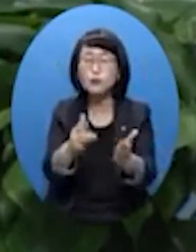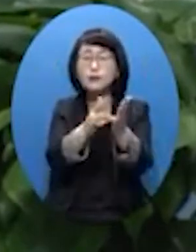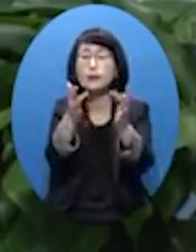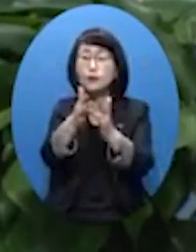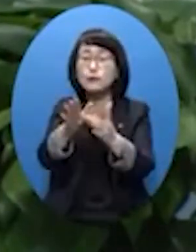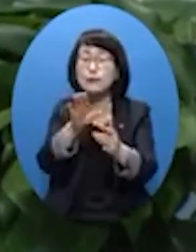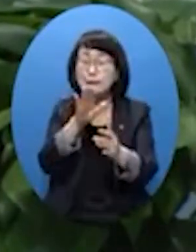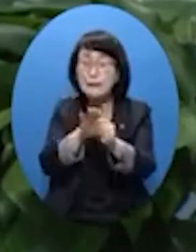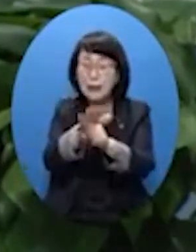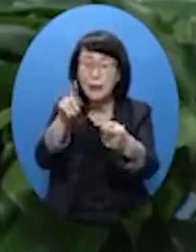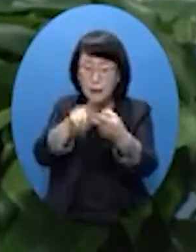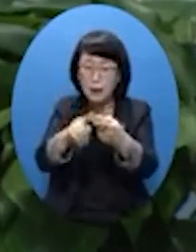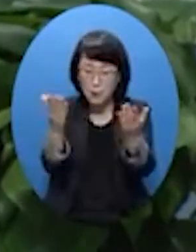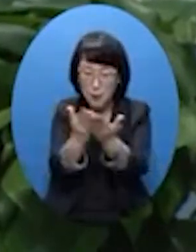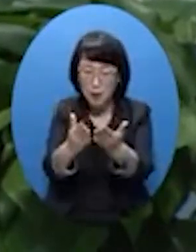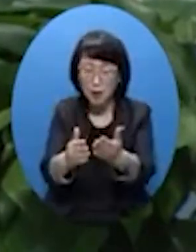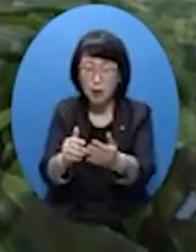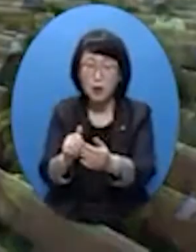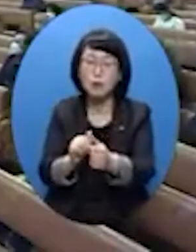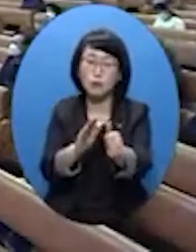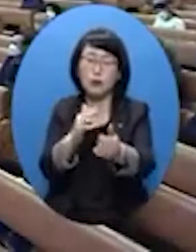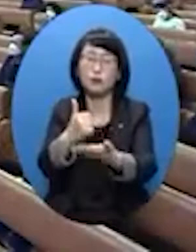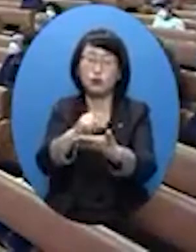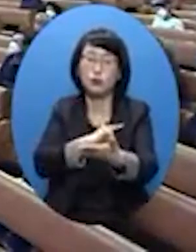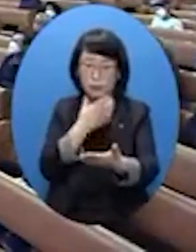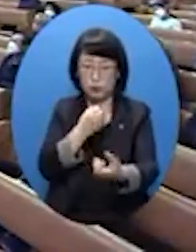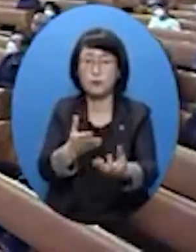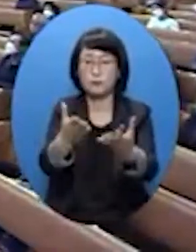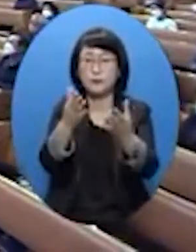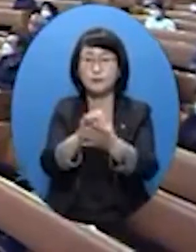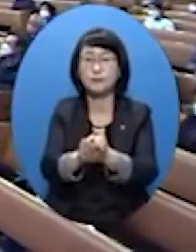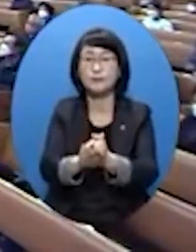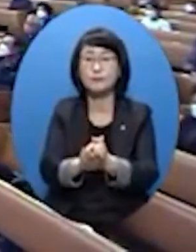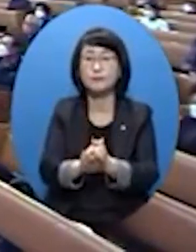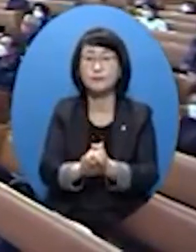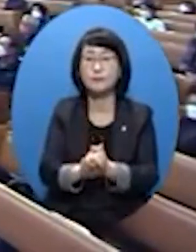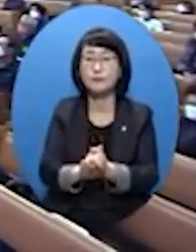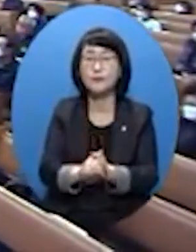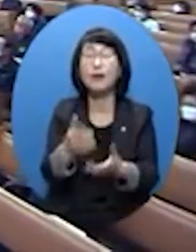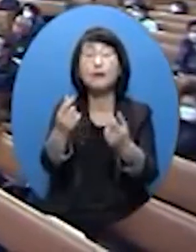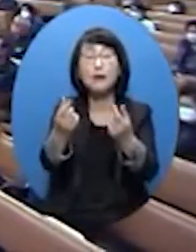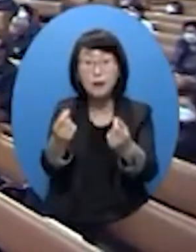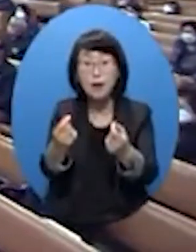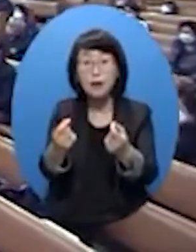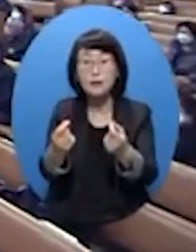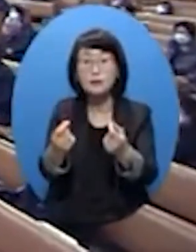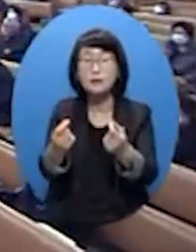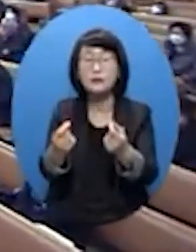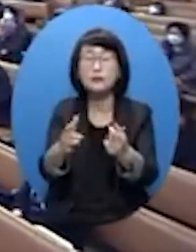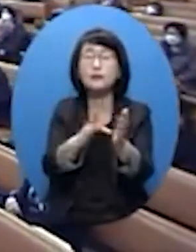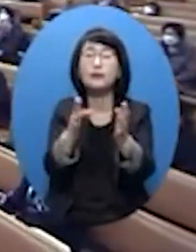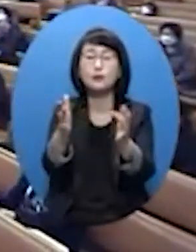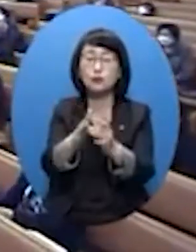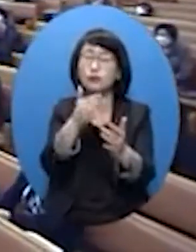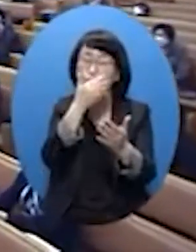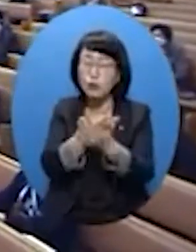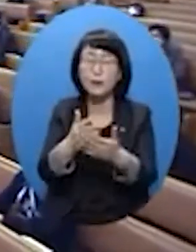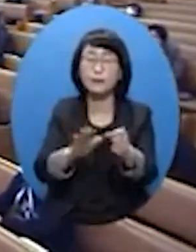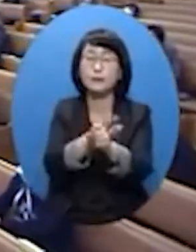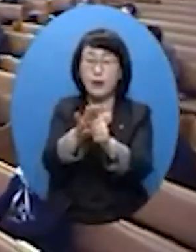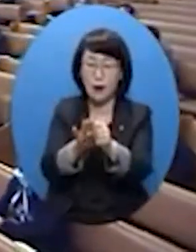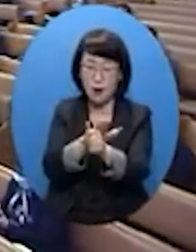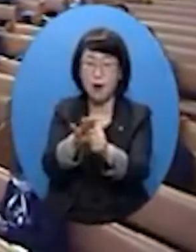사랑을 시작하는 데 앞장설 시기를 주임으로 추가합니다 이렇게 예수님의 귀한 사랑을